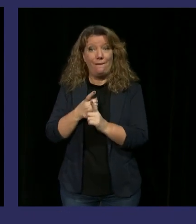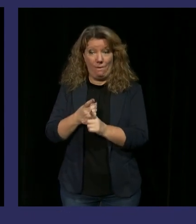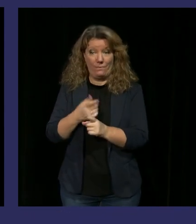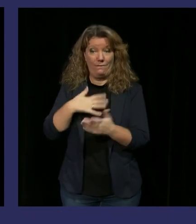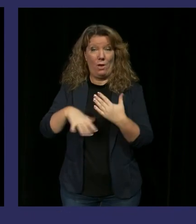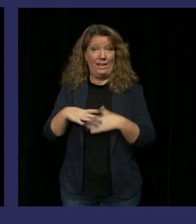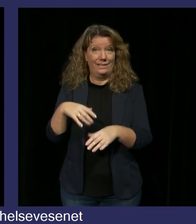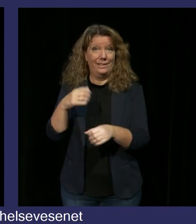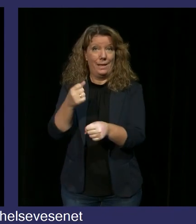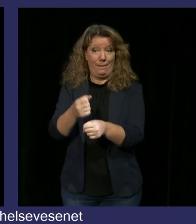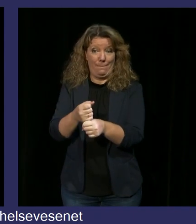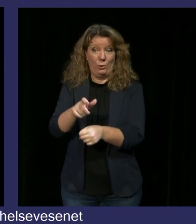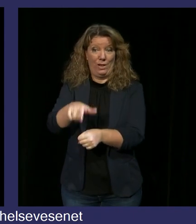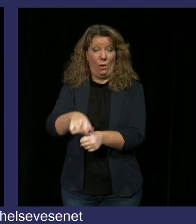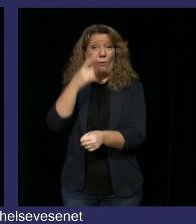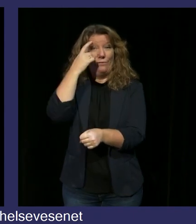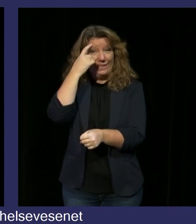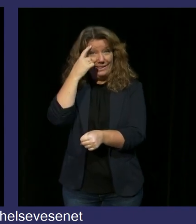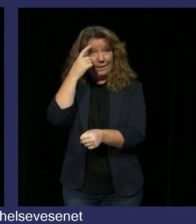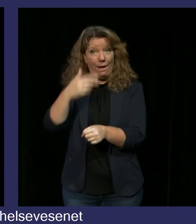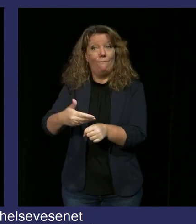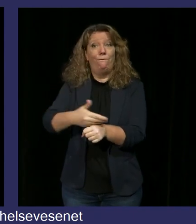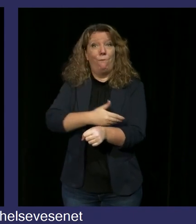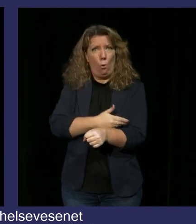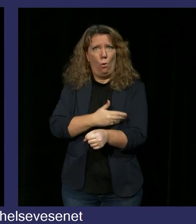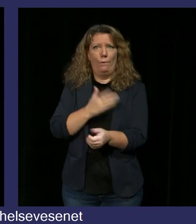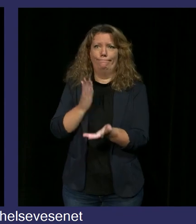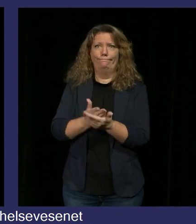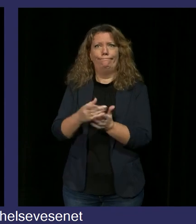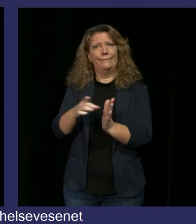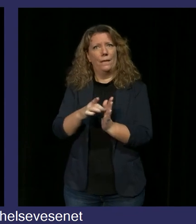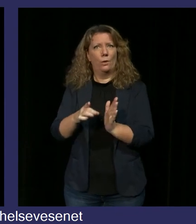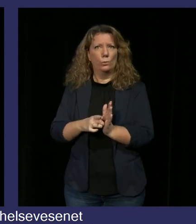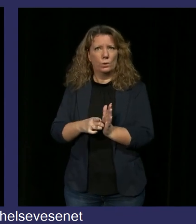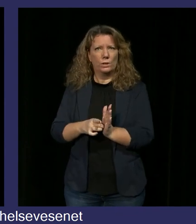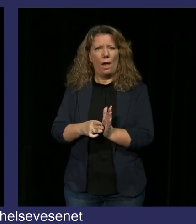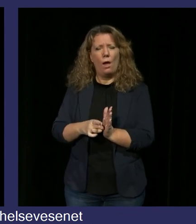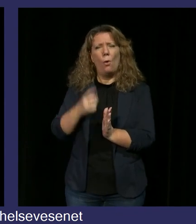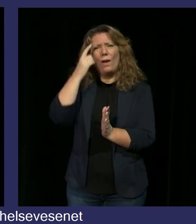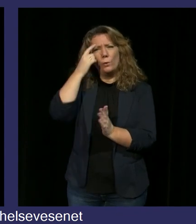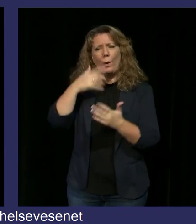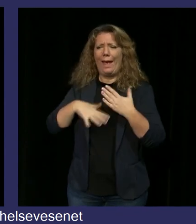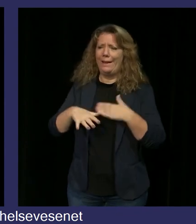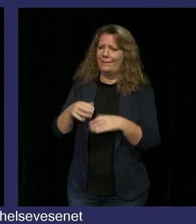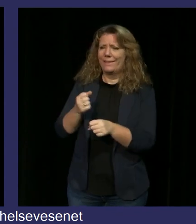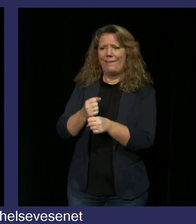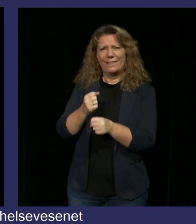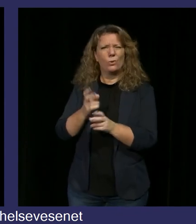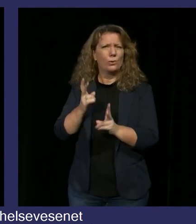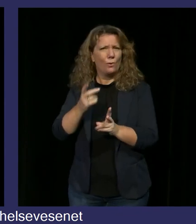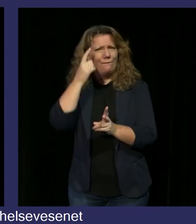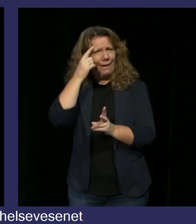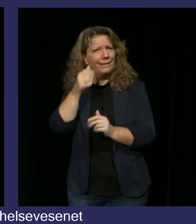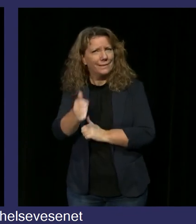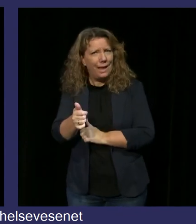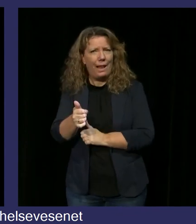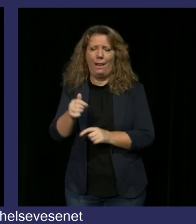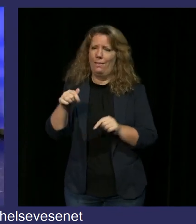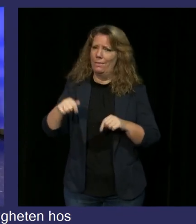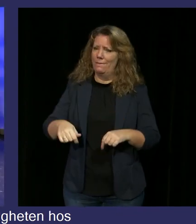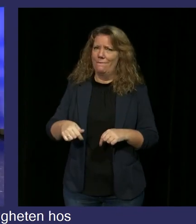diagnose. Så her har man, og det tror jeg også helsevesenet også inneforstått med, at her har vi fortsatt en lang vei å